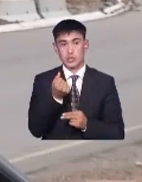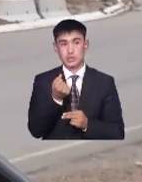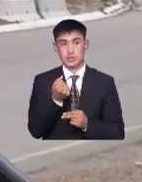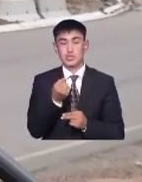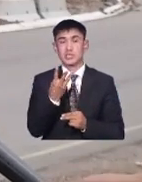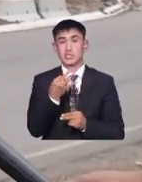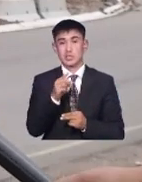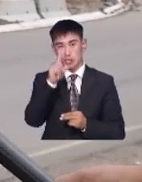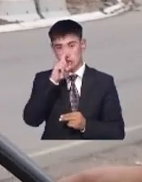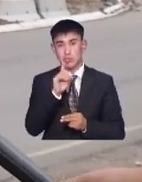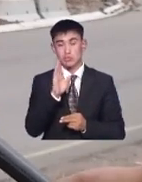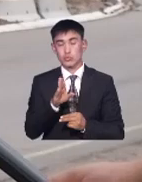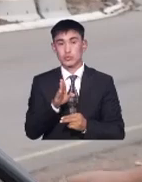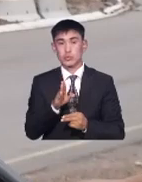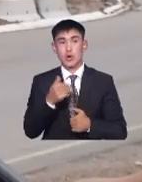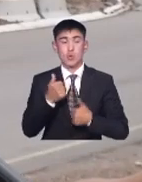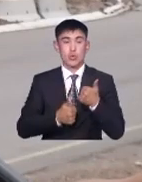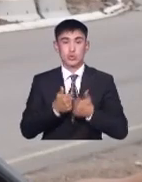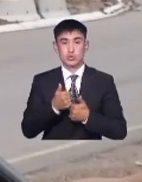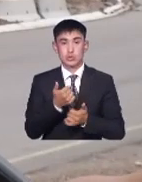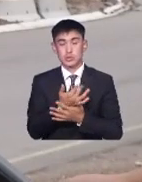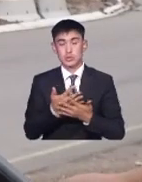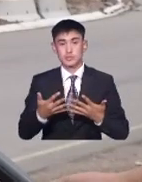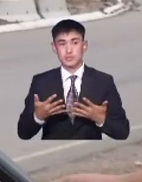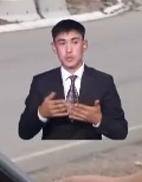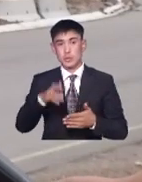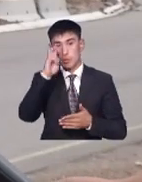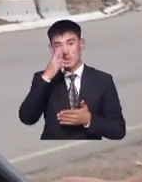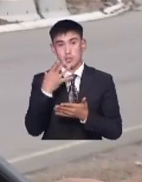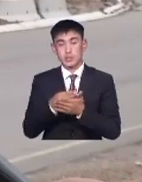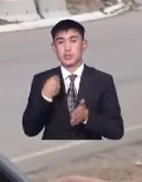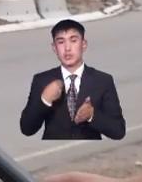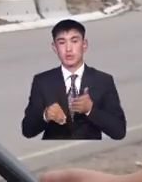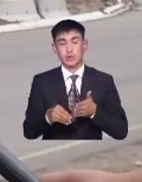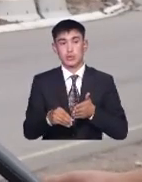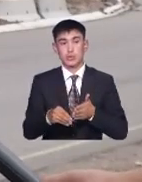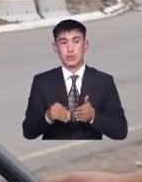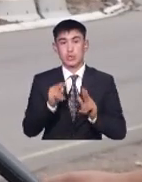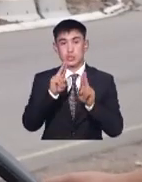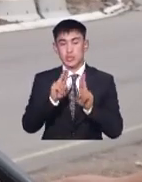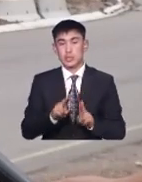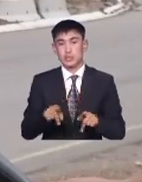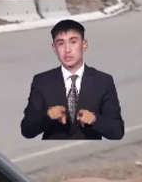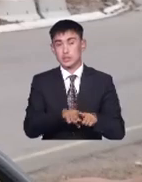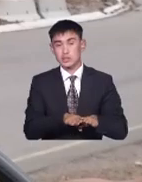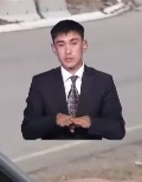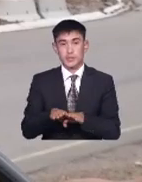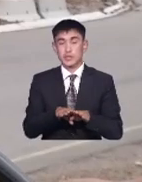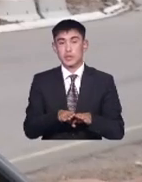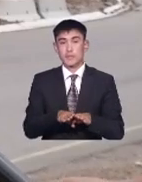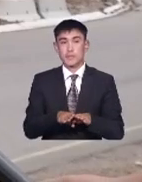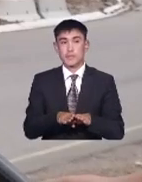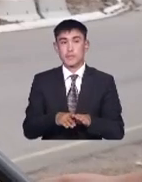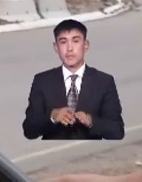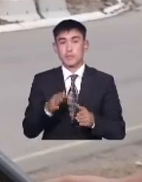шілде айында қарастырылып отыр және конкурстық рәсімдер мемлекеттік сатып алу шартына сәйкес